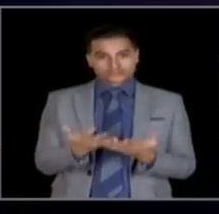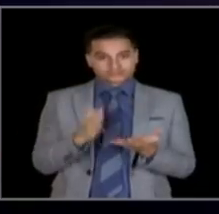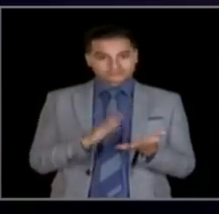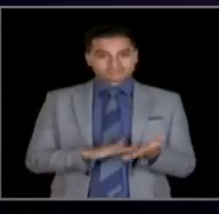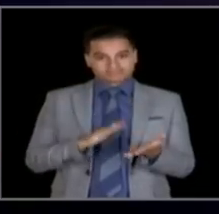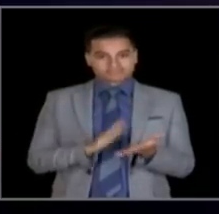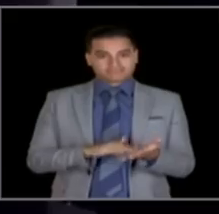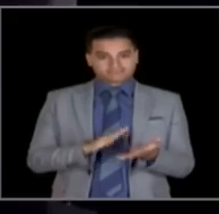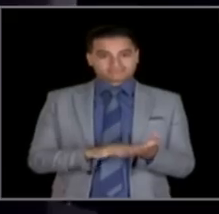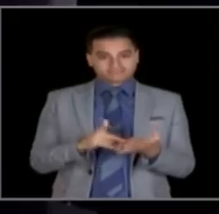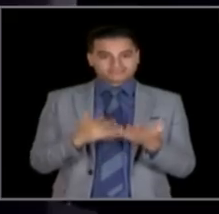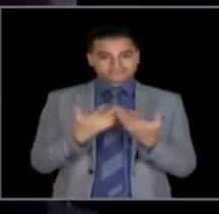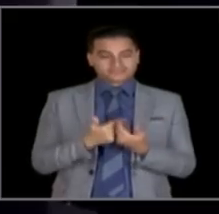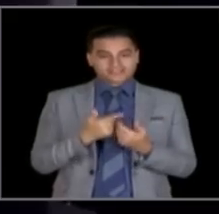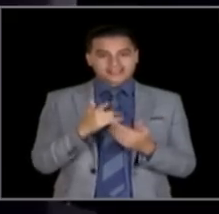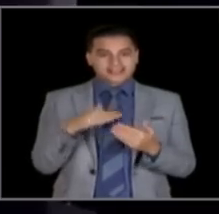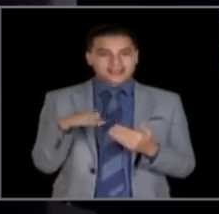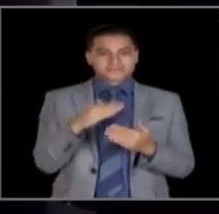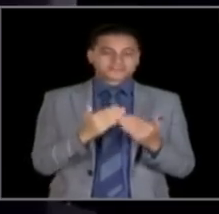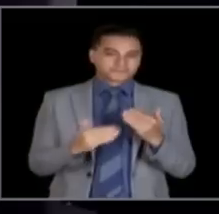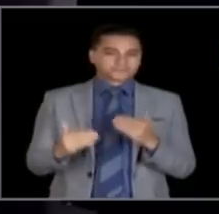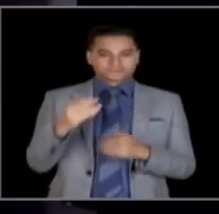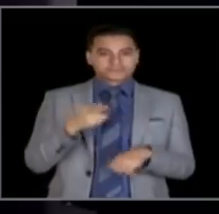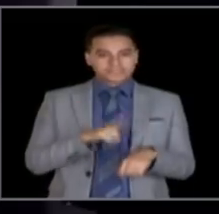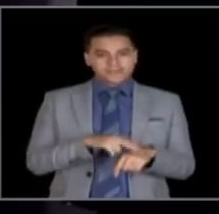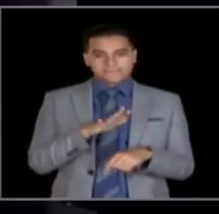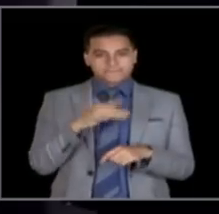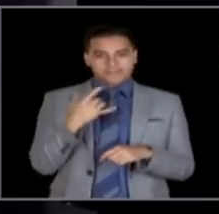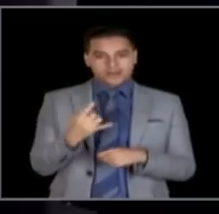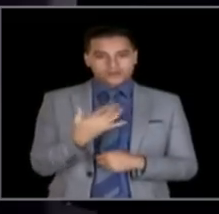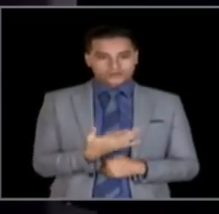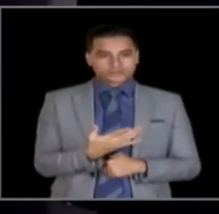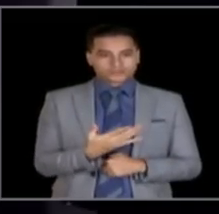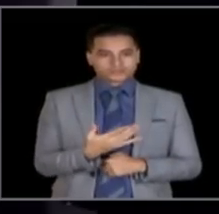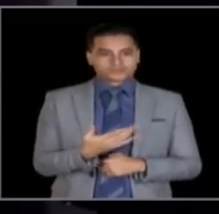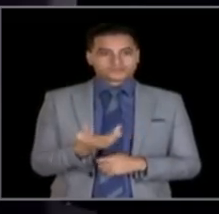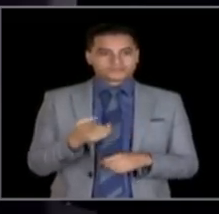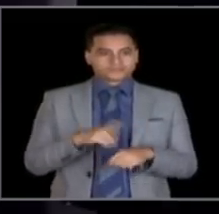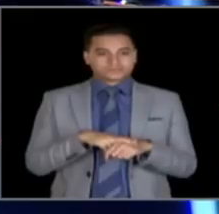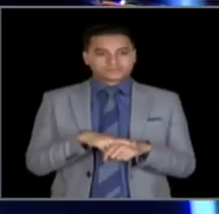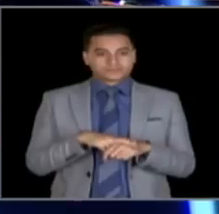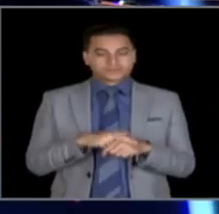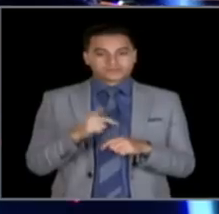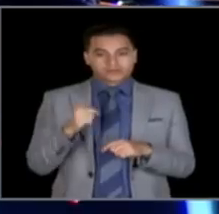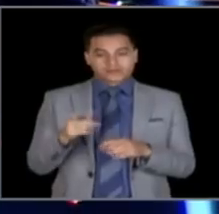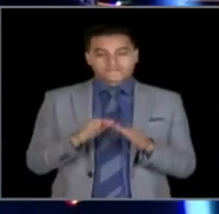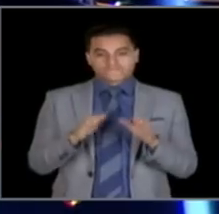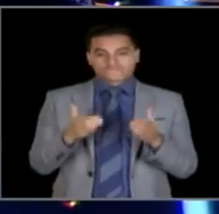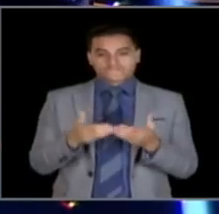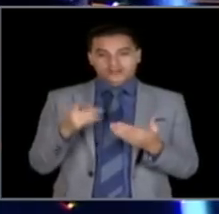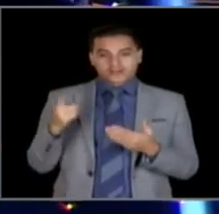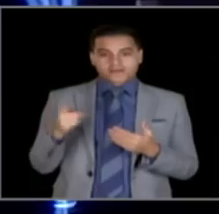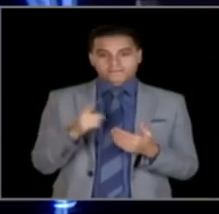العيار الجديد. مش أول مرة فيك. التماسيح تقدموا مرة تانية، 110